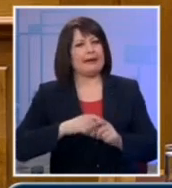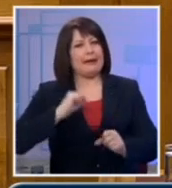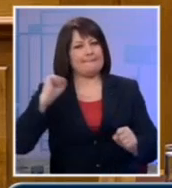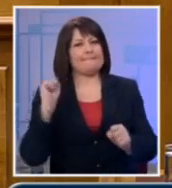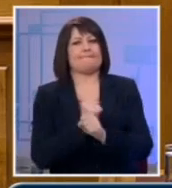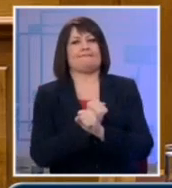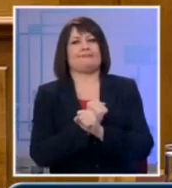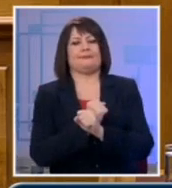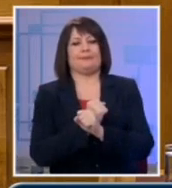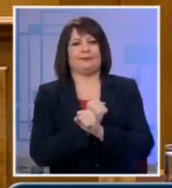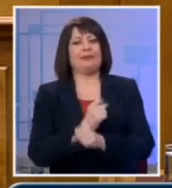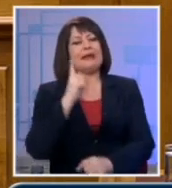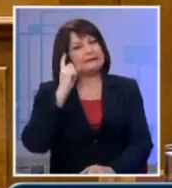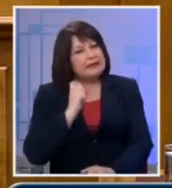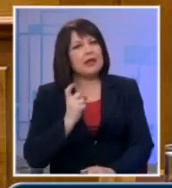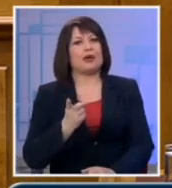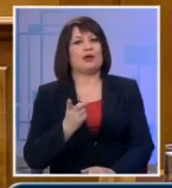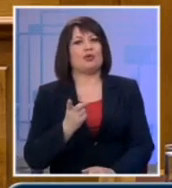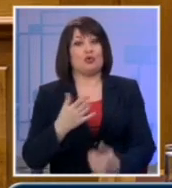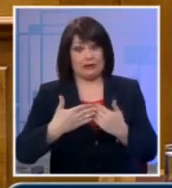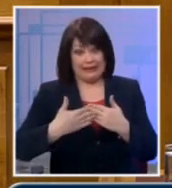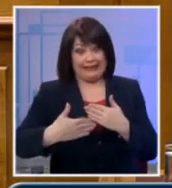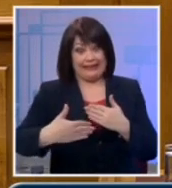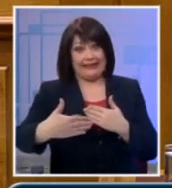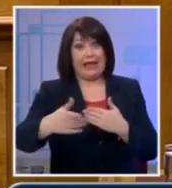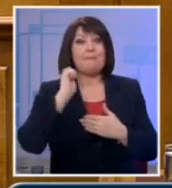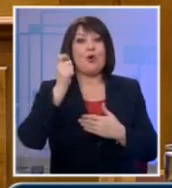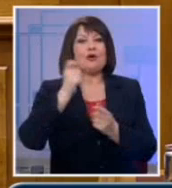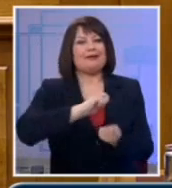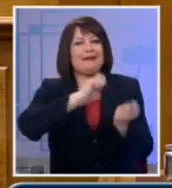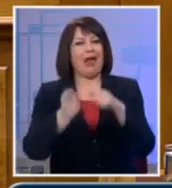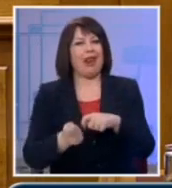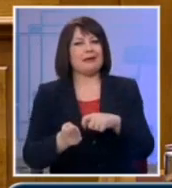δημιουργηθεί, γνωρίζοντας ότι επέρχεται στη χώρα πολιτική αλλαγή.